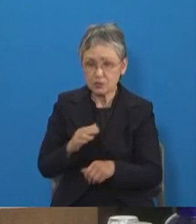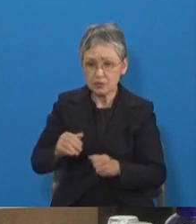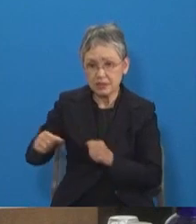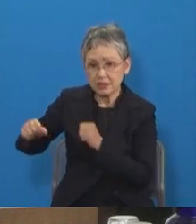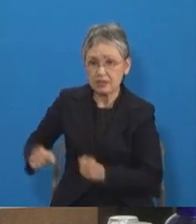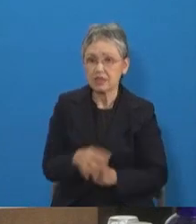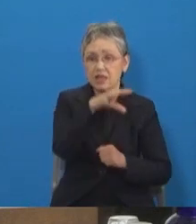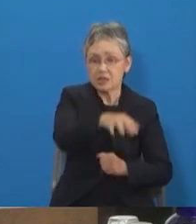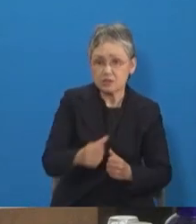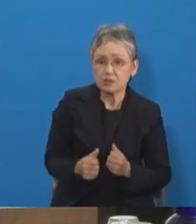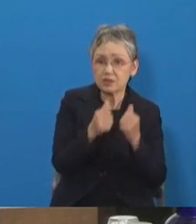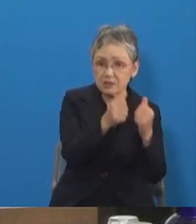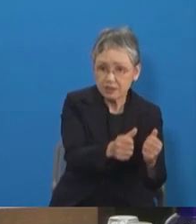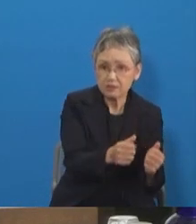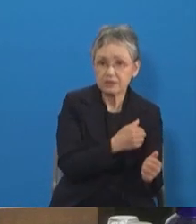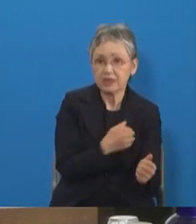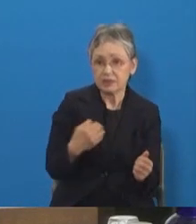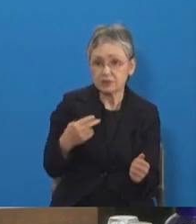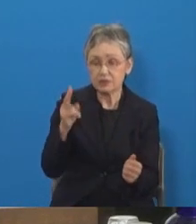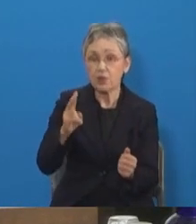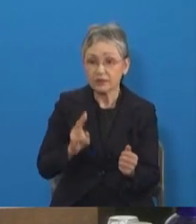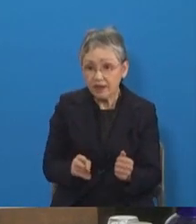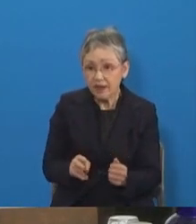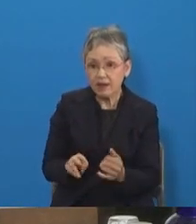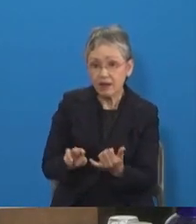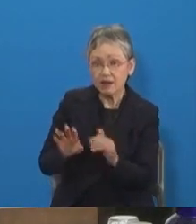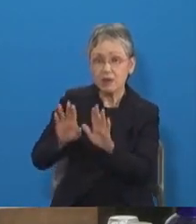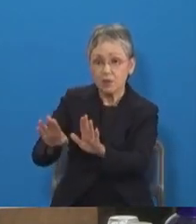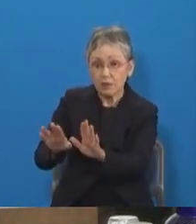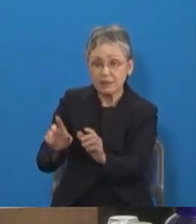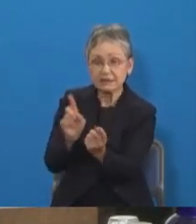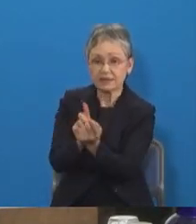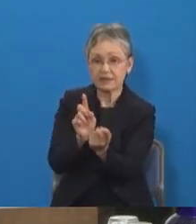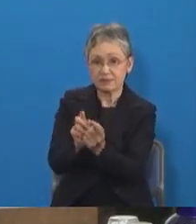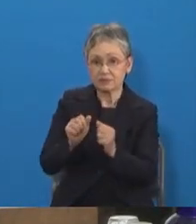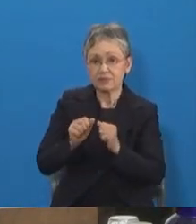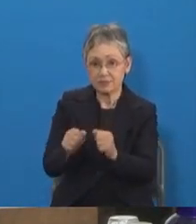全の感染対策に取り組んでまいります。